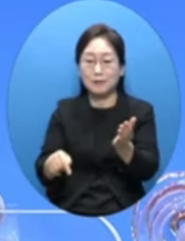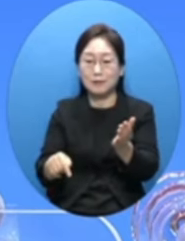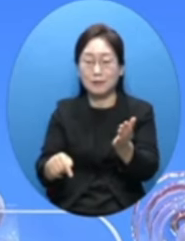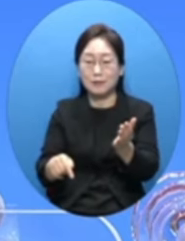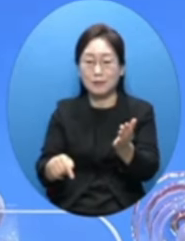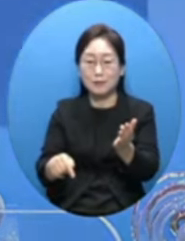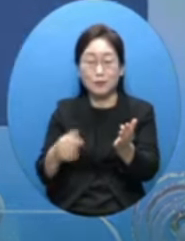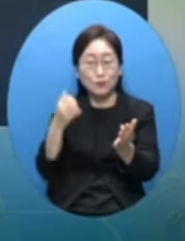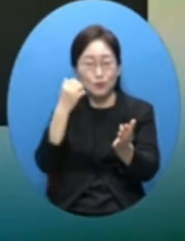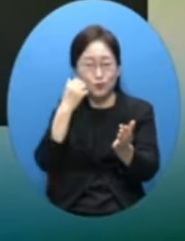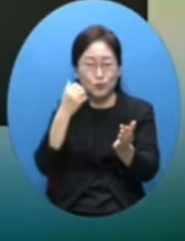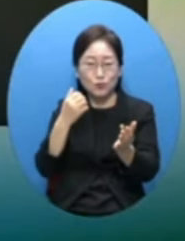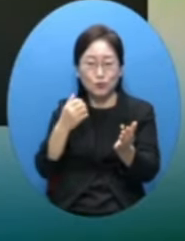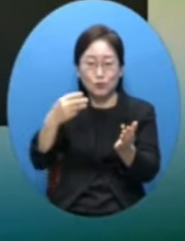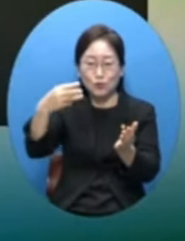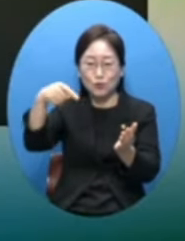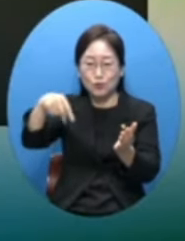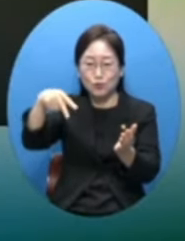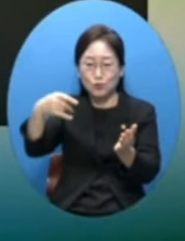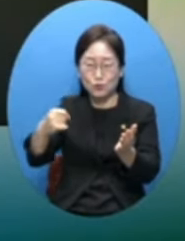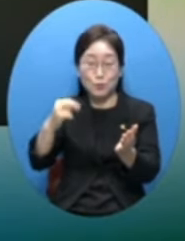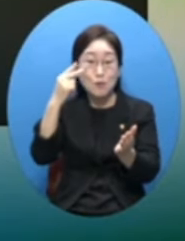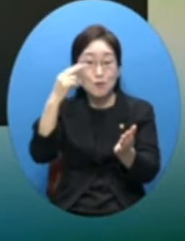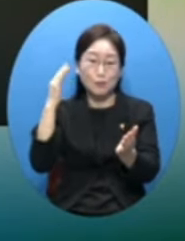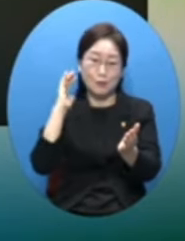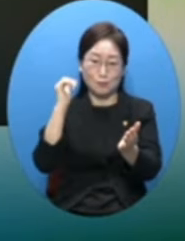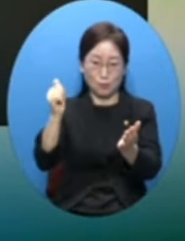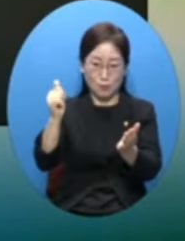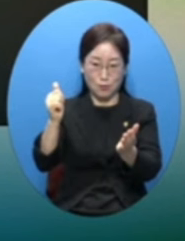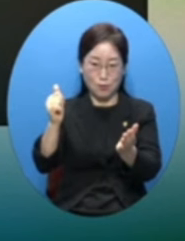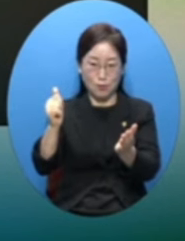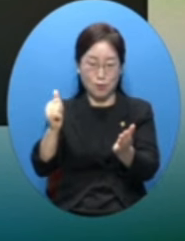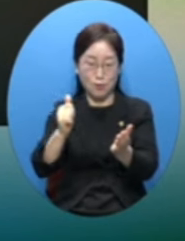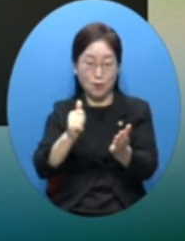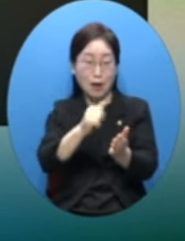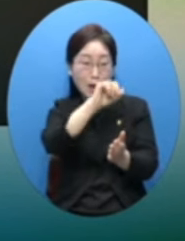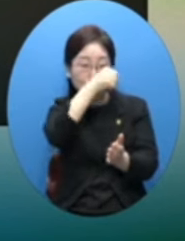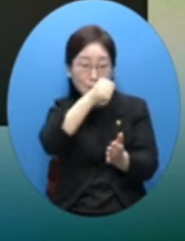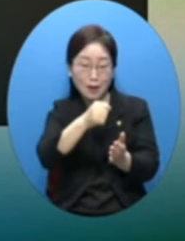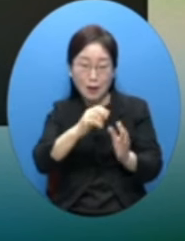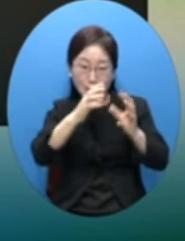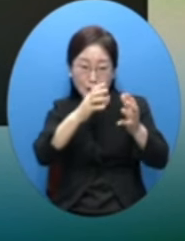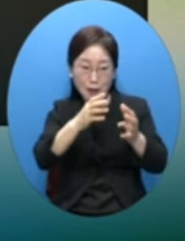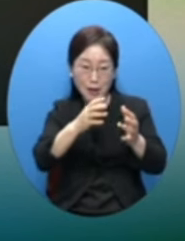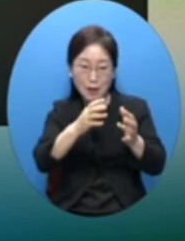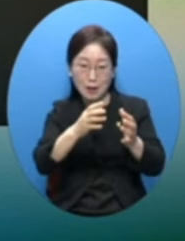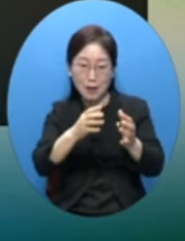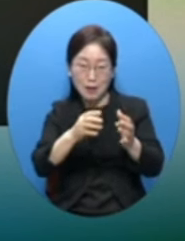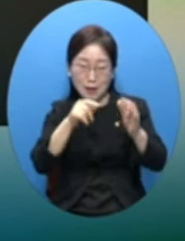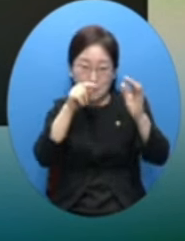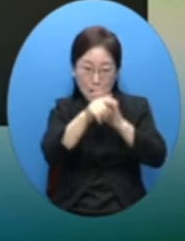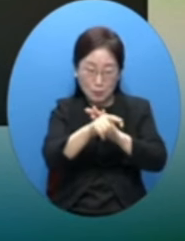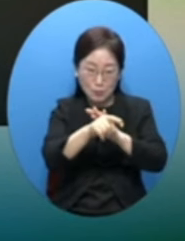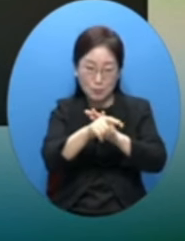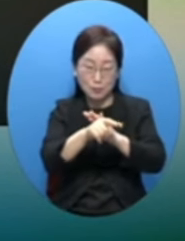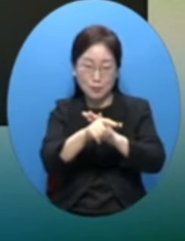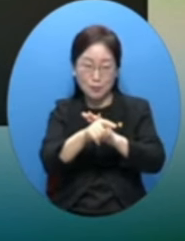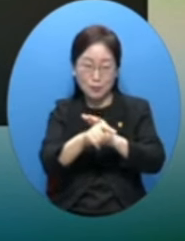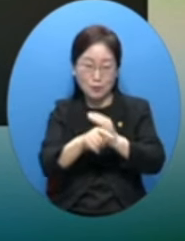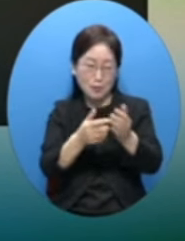테오도르 루즈벨트 대통령이 아프리카 국가를 방문하고 사냥을 하고 그 배를